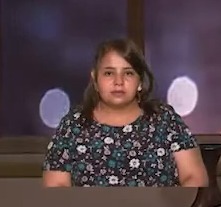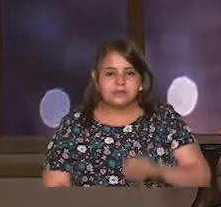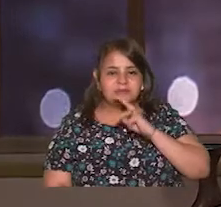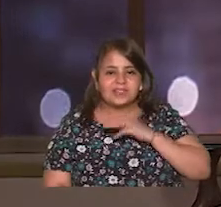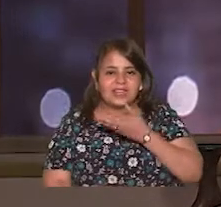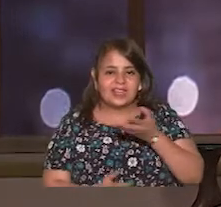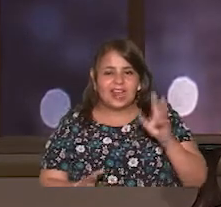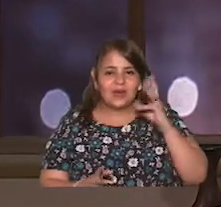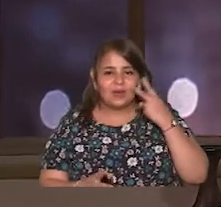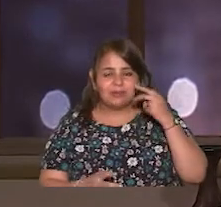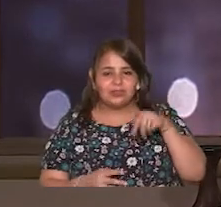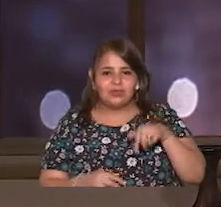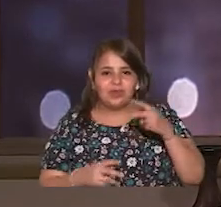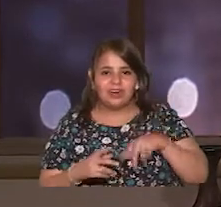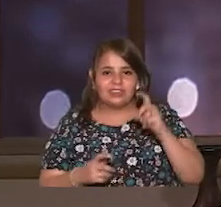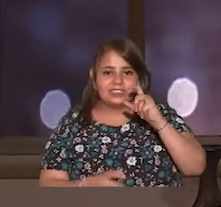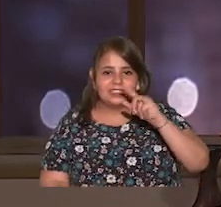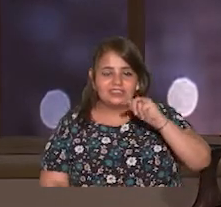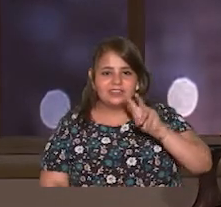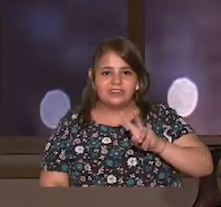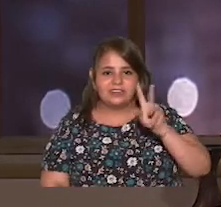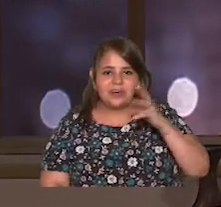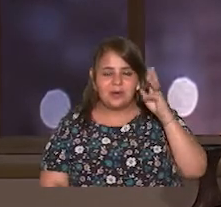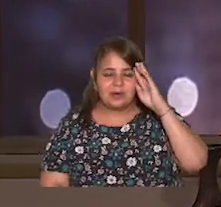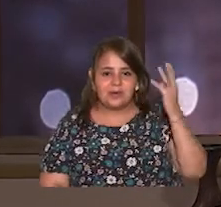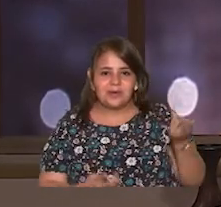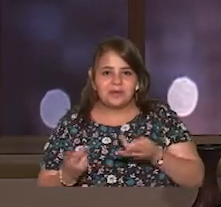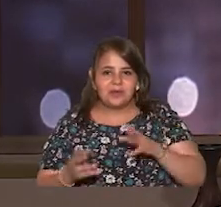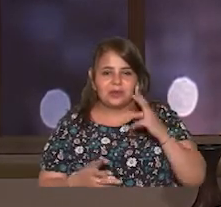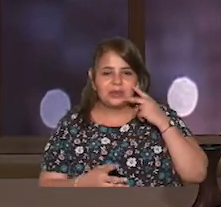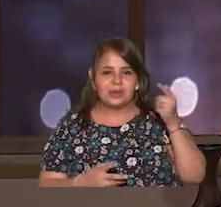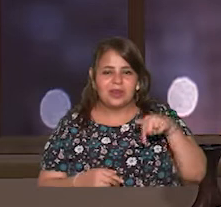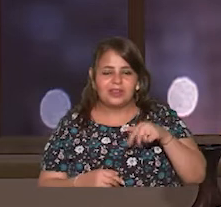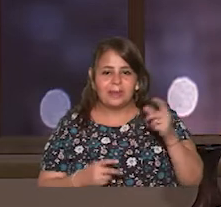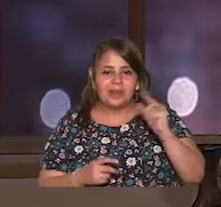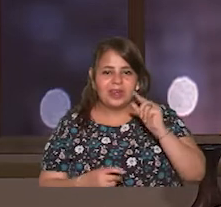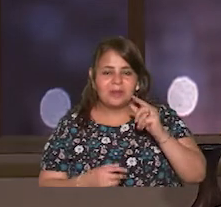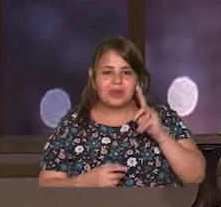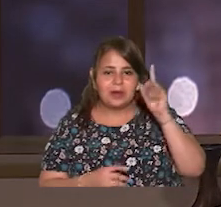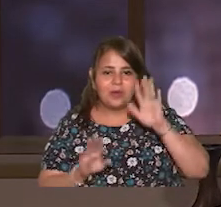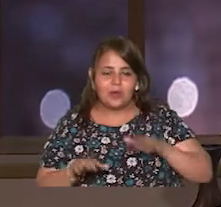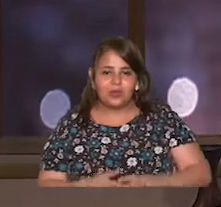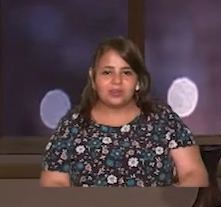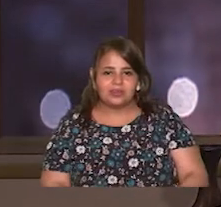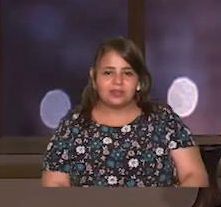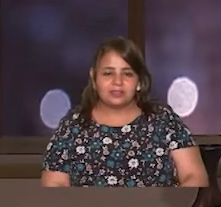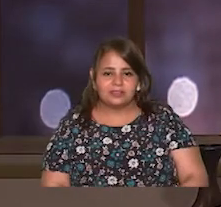يا مساء الخير على كل مشاهدي قناة سي تي في في كل مكان، برحب بحضراتكم في حلقة جديدة برنامجكم ربنا